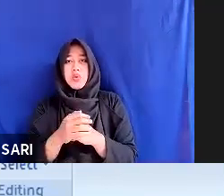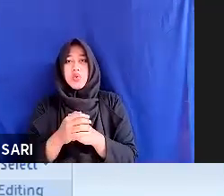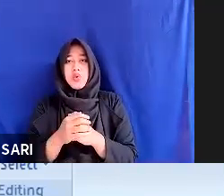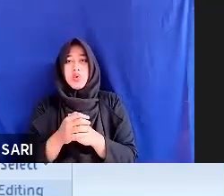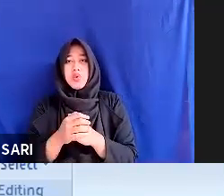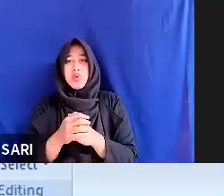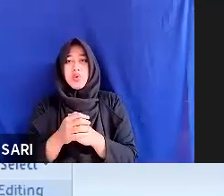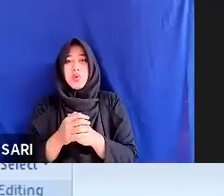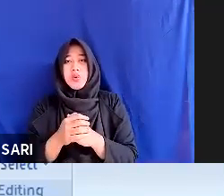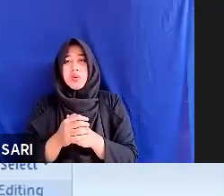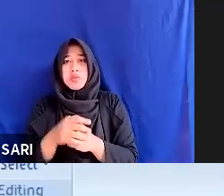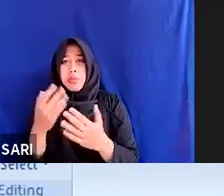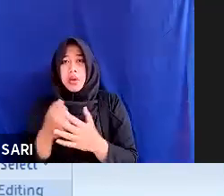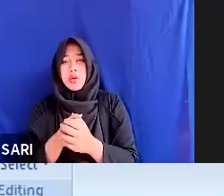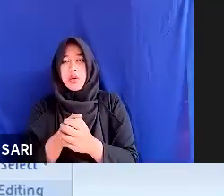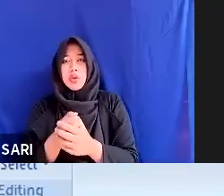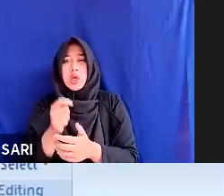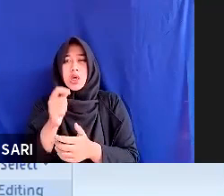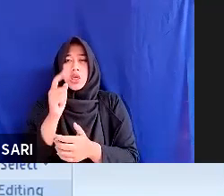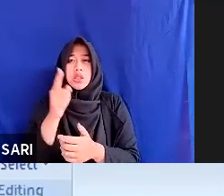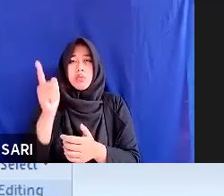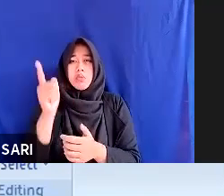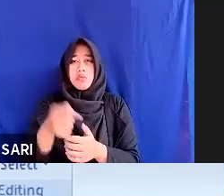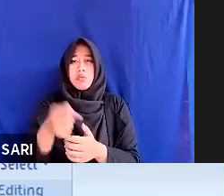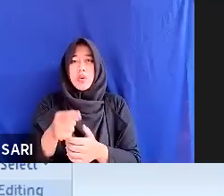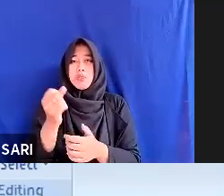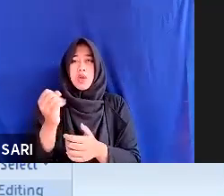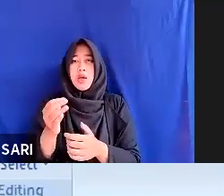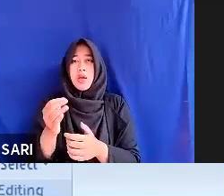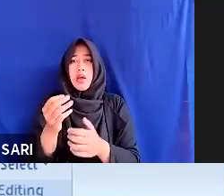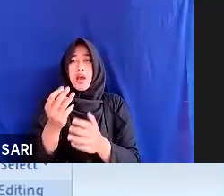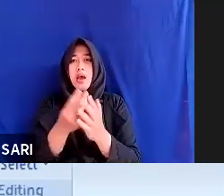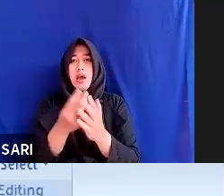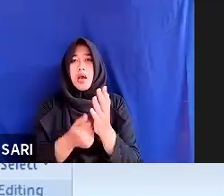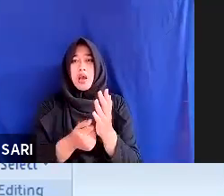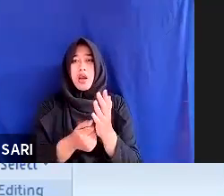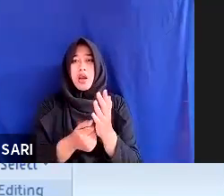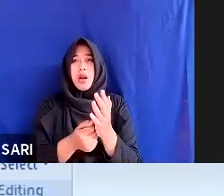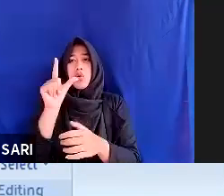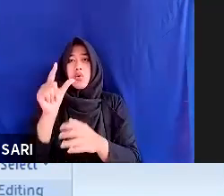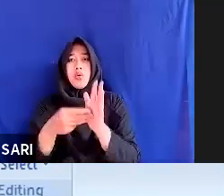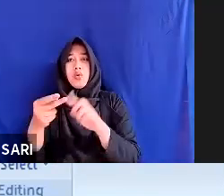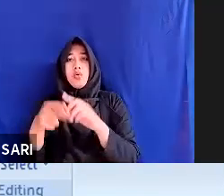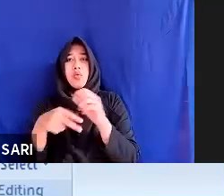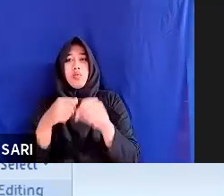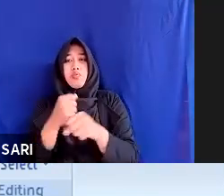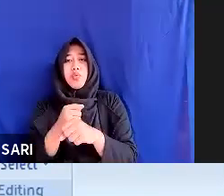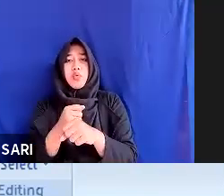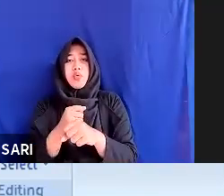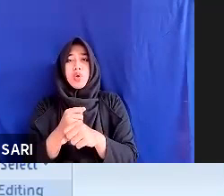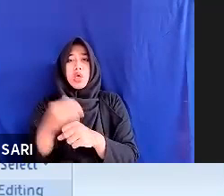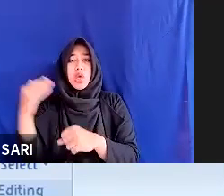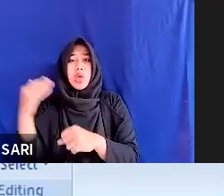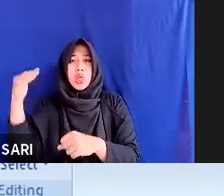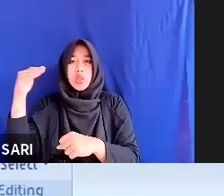sepersekian anggaran untuk lumbung, anggaran untuk impor itu sebegitu besar. Nampaknya memang